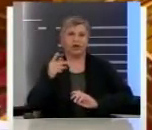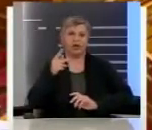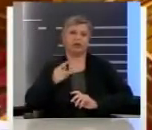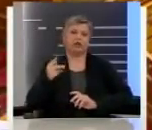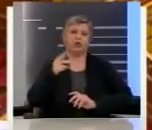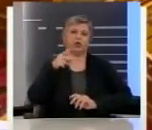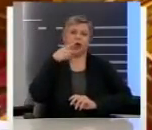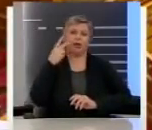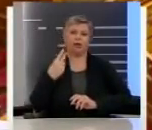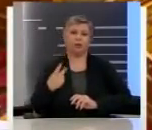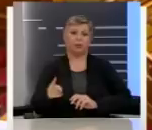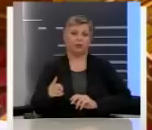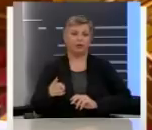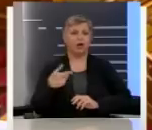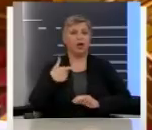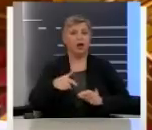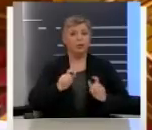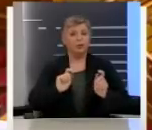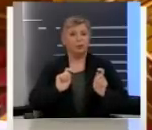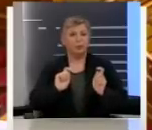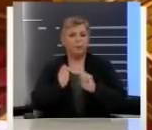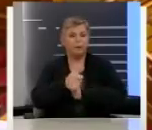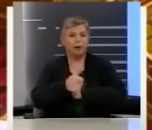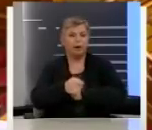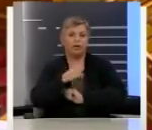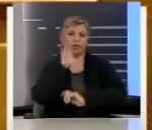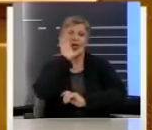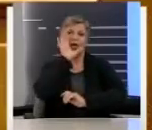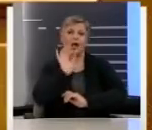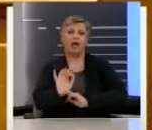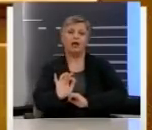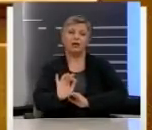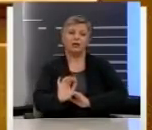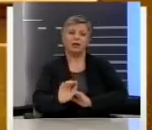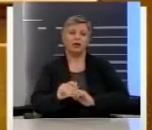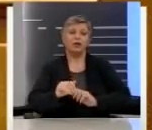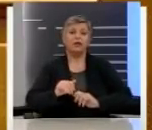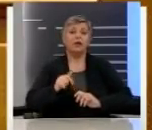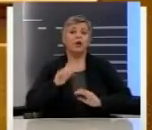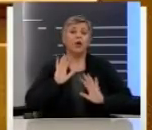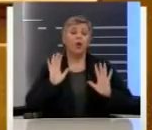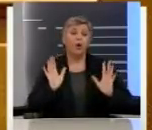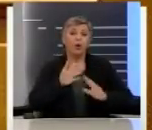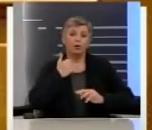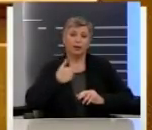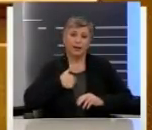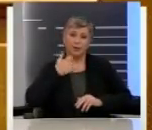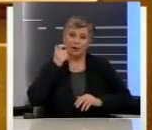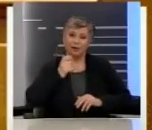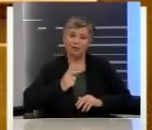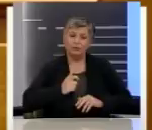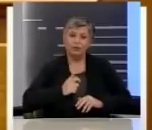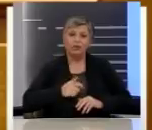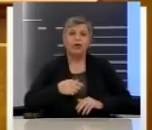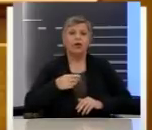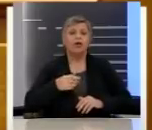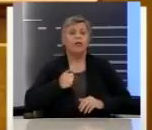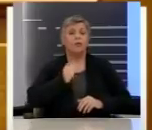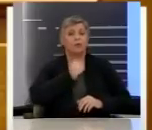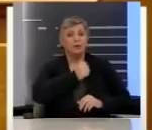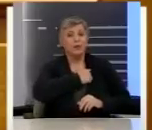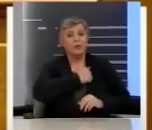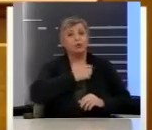πράξη προοδευτικές μεταρρυθμίσεις που κατά την άποψή μας συνιστούν υλοποίηση αυτονόητων